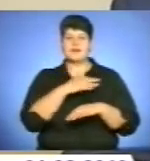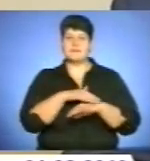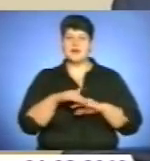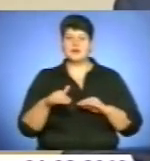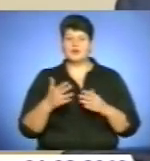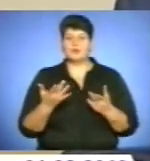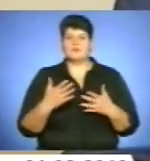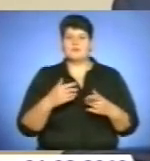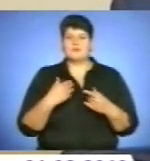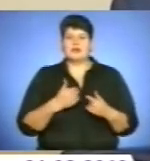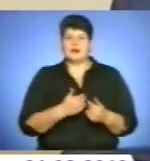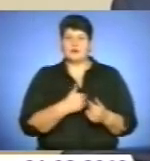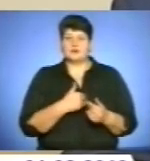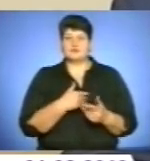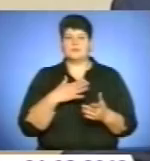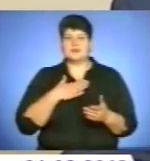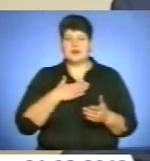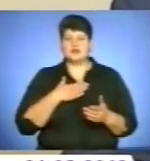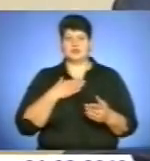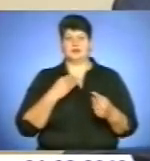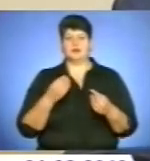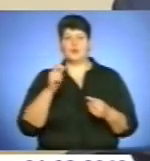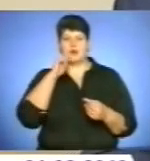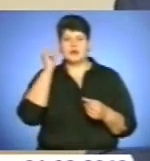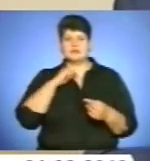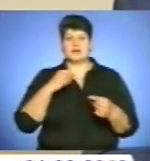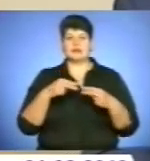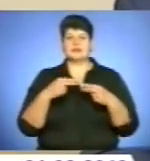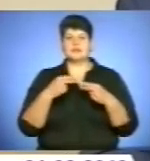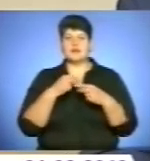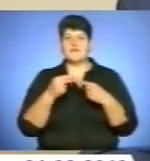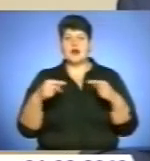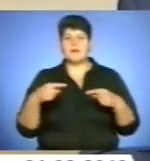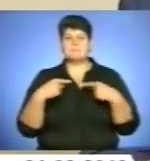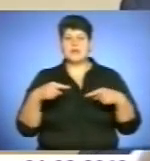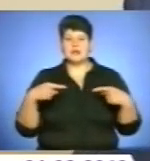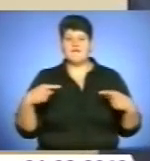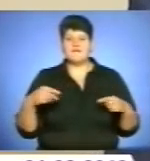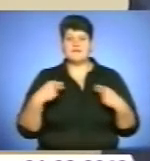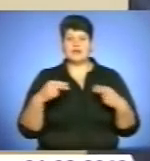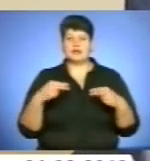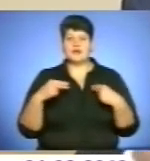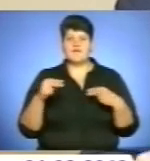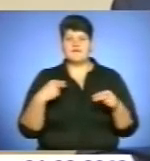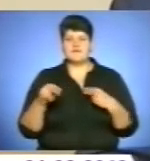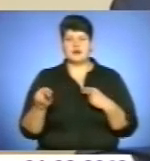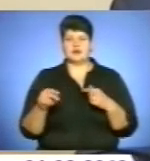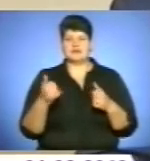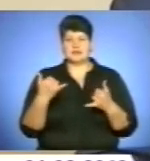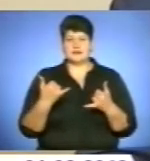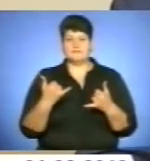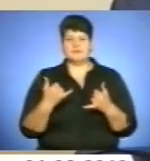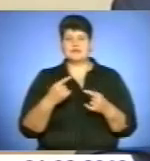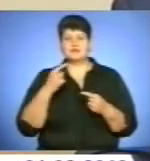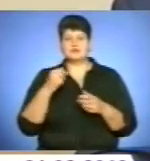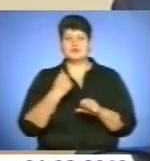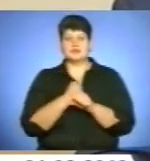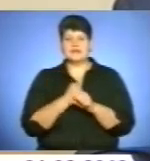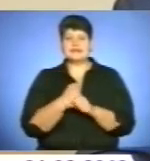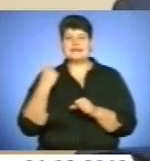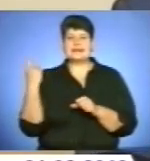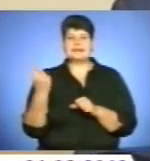наши отечественные товары продавались прежде всего. Назрела настоятельная необходимость установить единые,